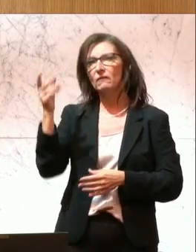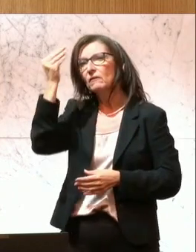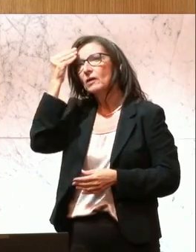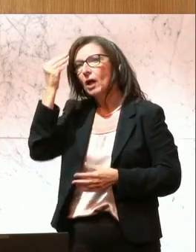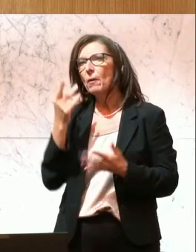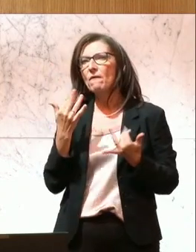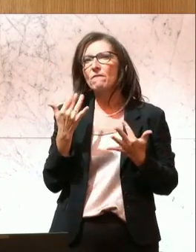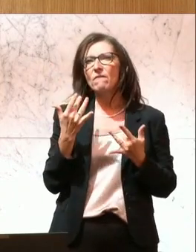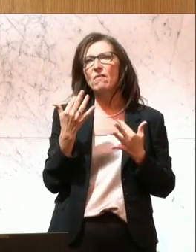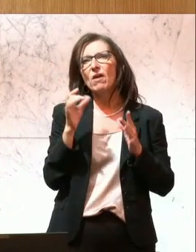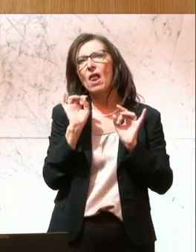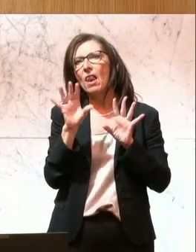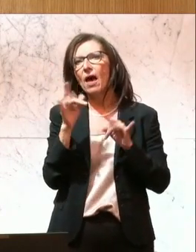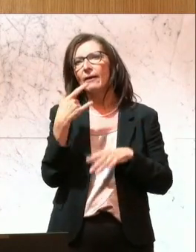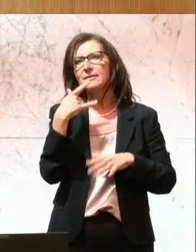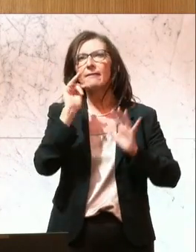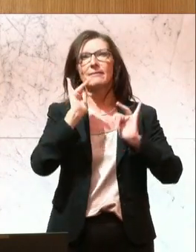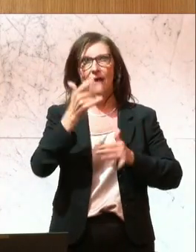angesehen als Lehrer?